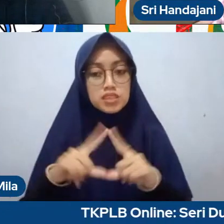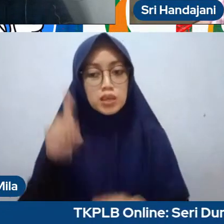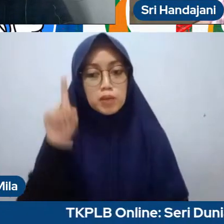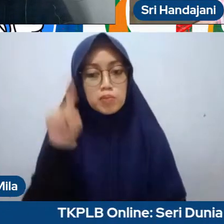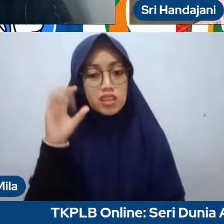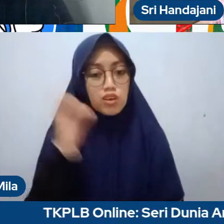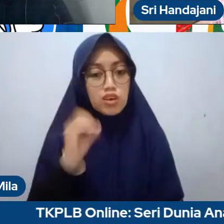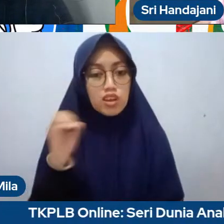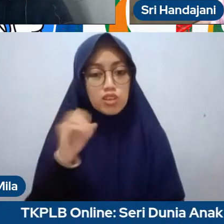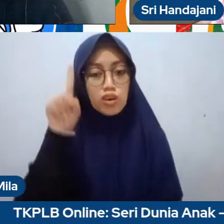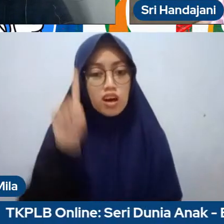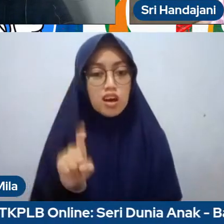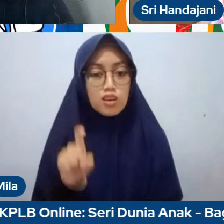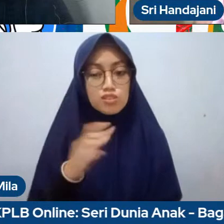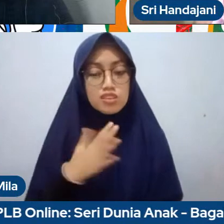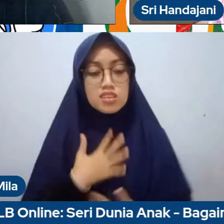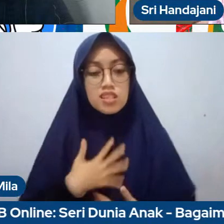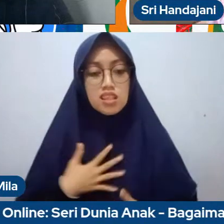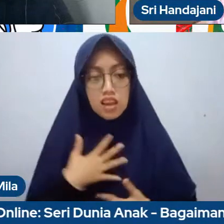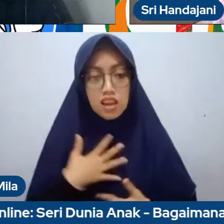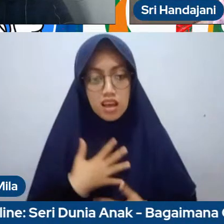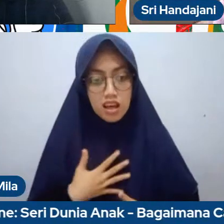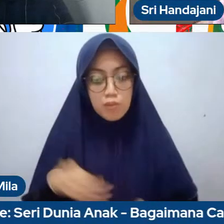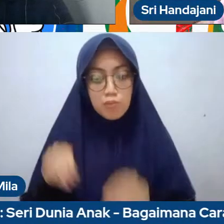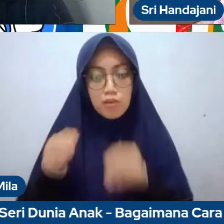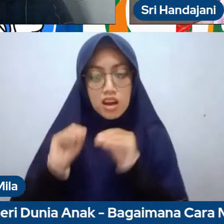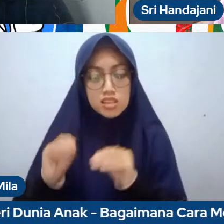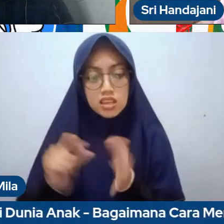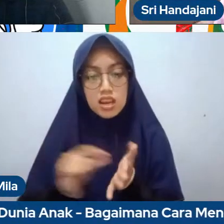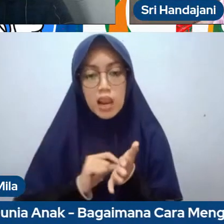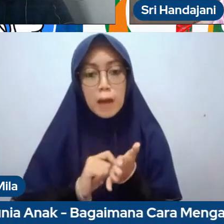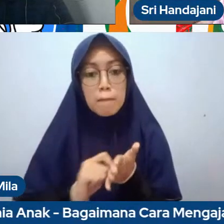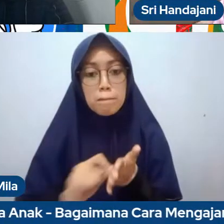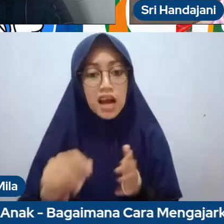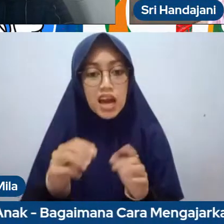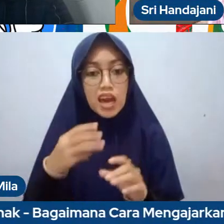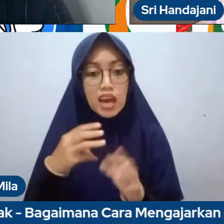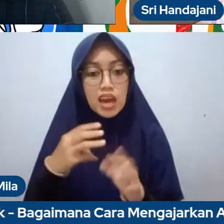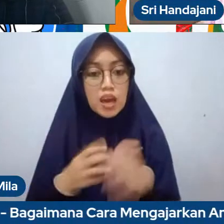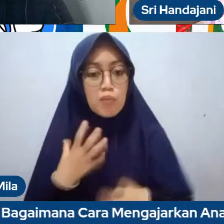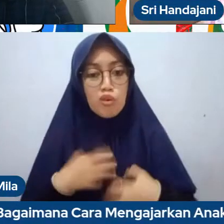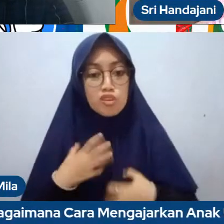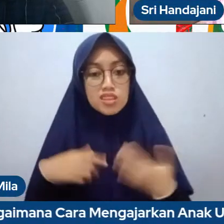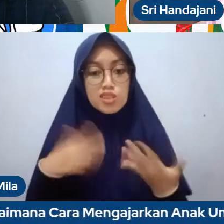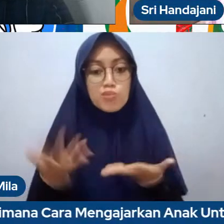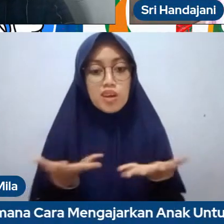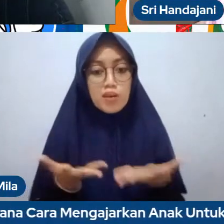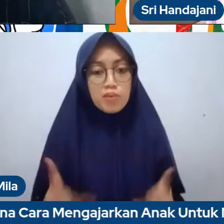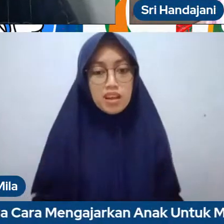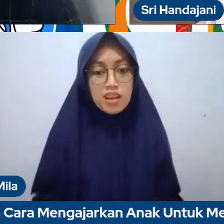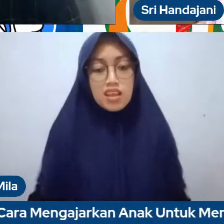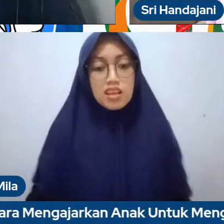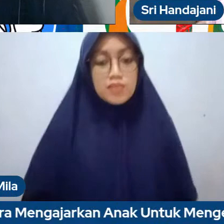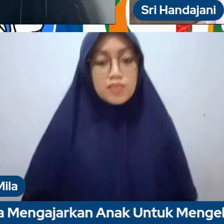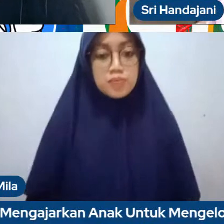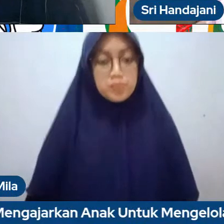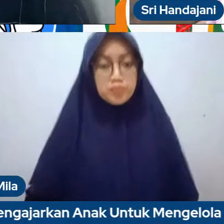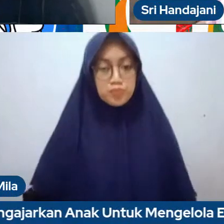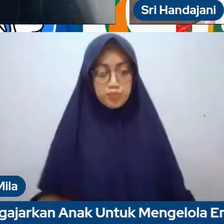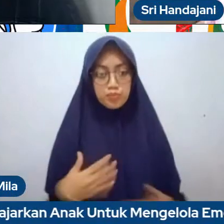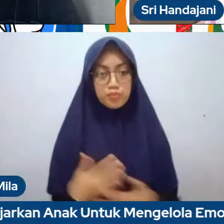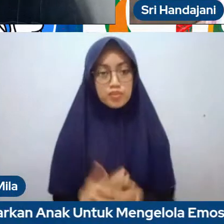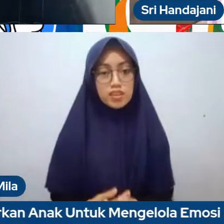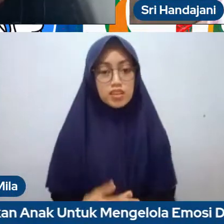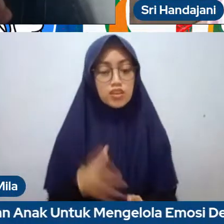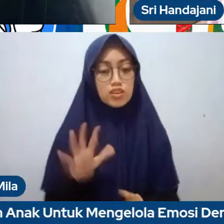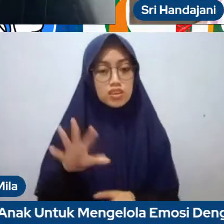menamai emosi, anak mengajari anak menamai emosi gitu ya, seperti itu. Aduh, luar biasa sekali. Oke, kita